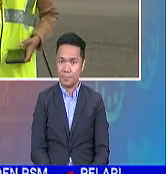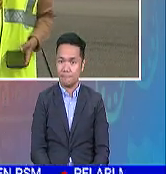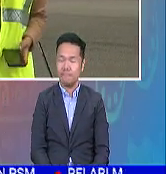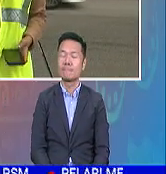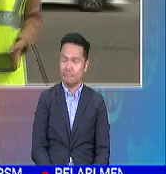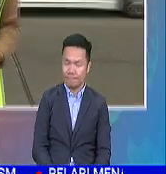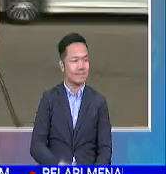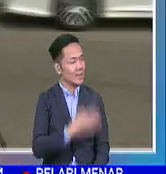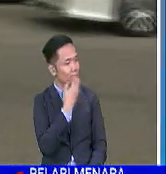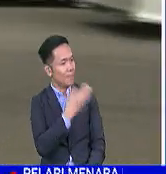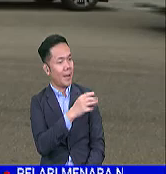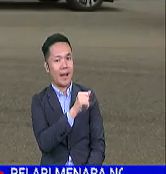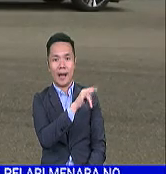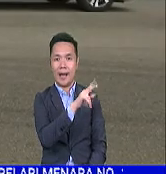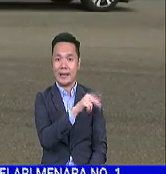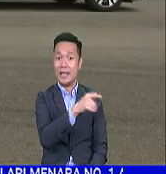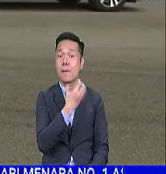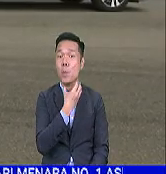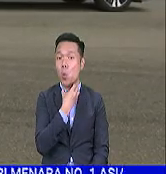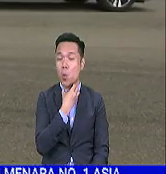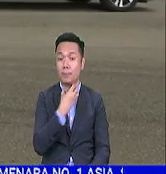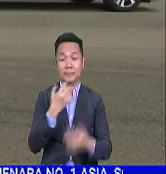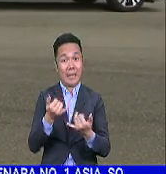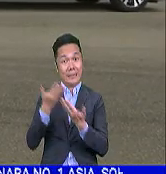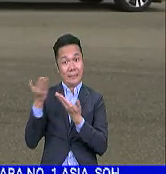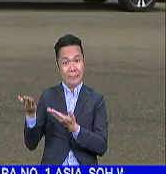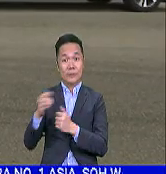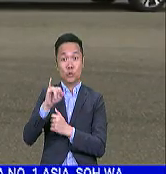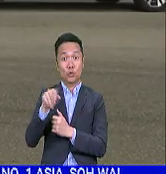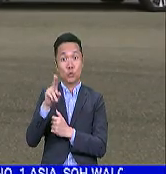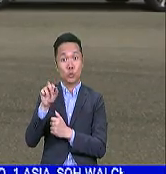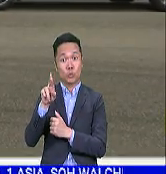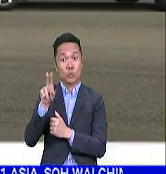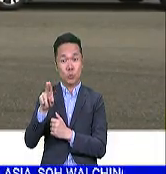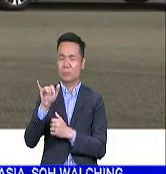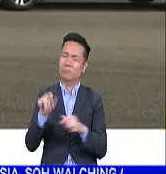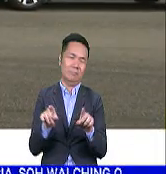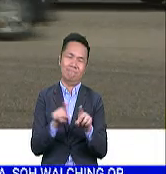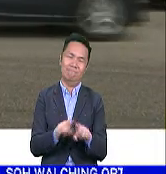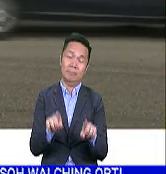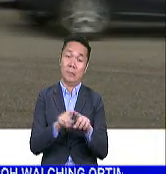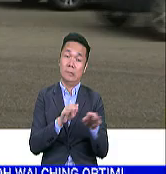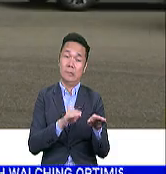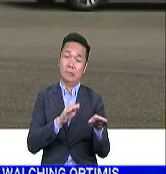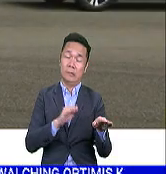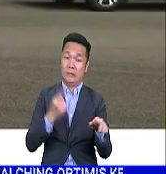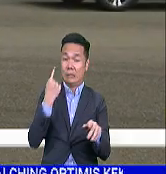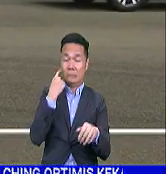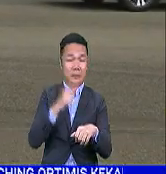Baik, terima kasih Ain di Plaza Tol Ipoh. Keadaan lalu lintas di sini masih lagi sama seperti jam